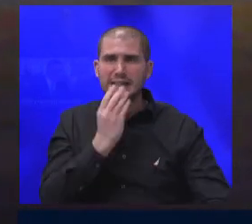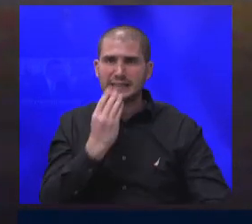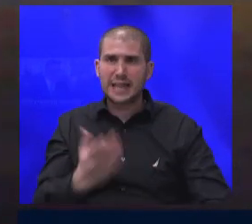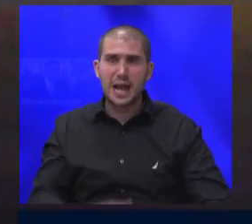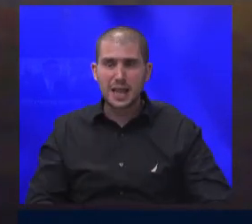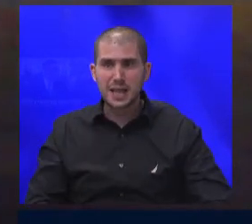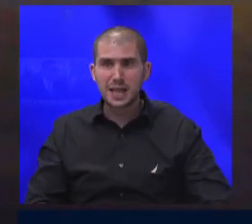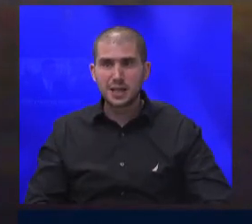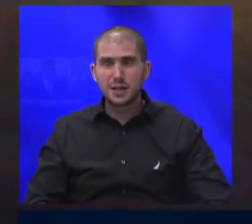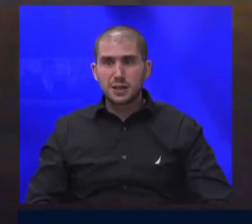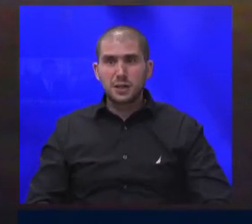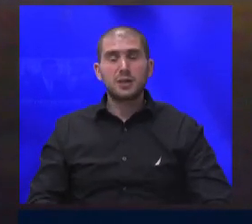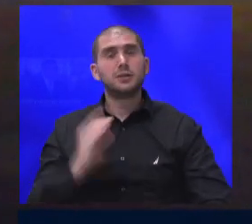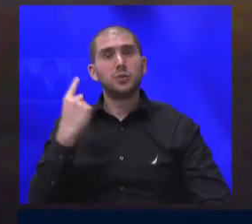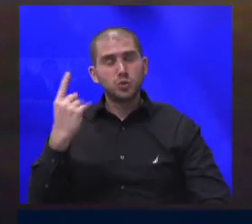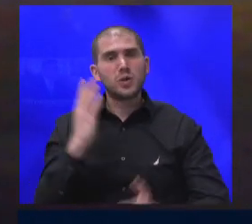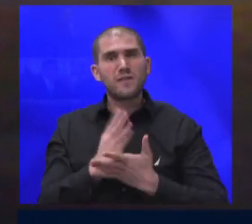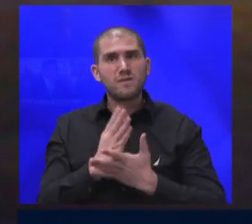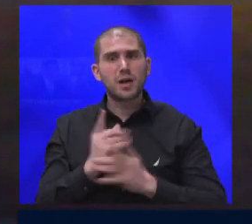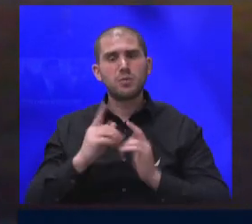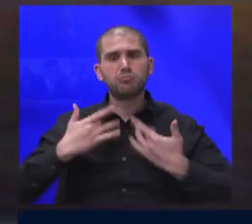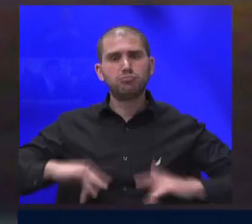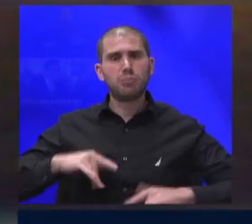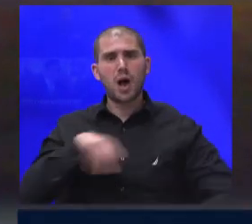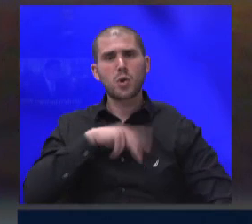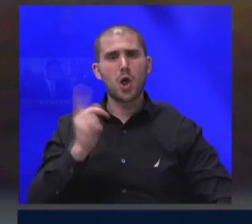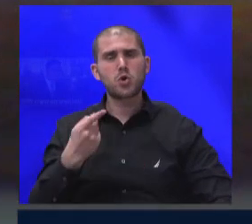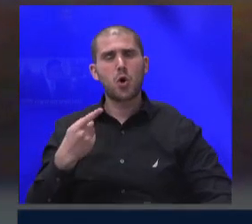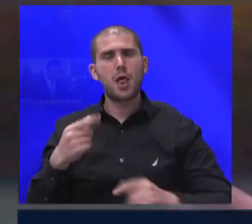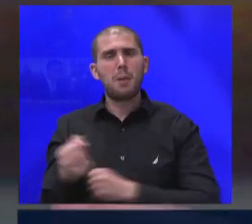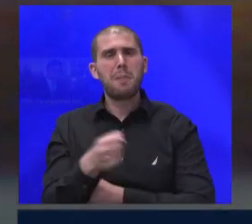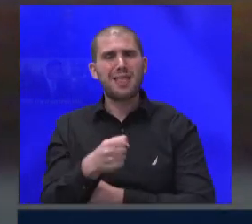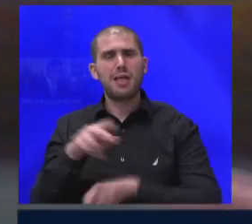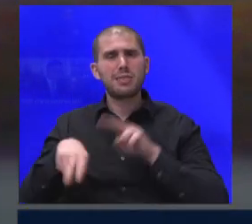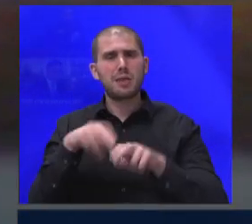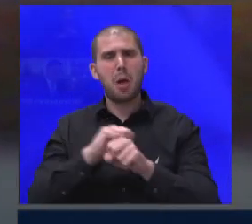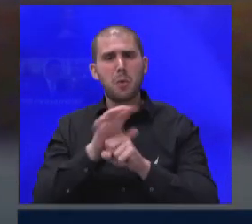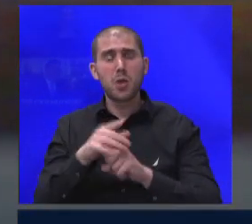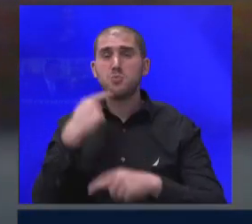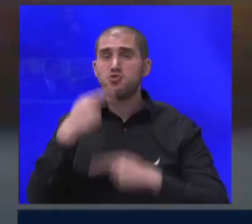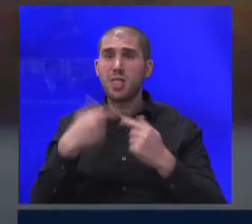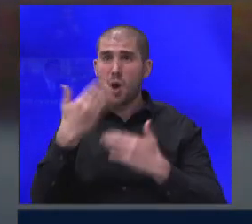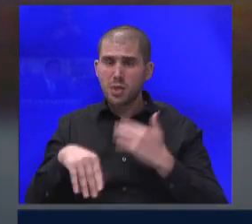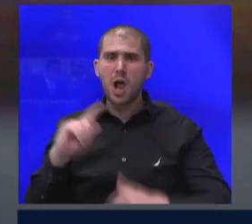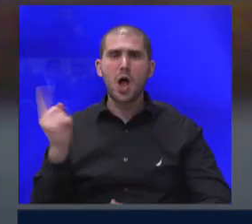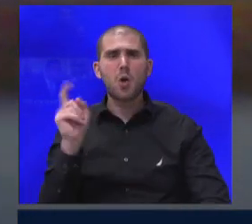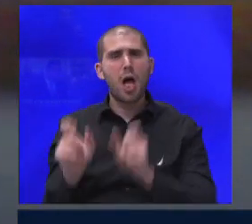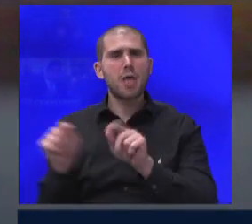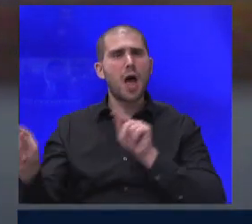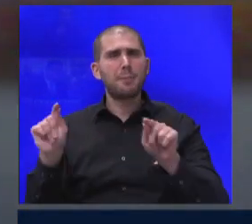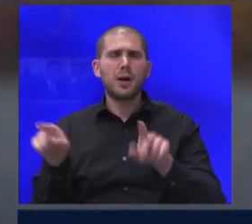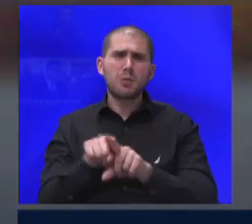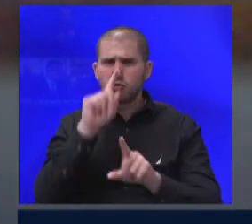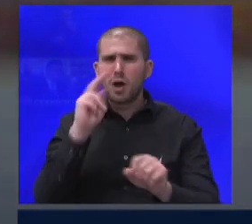שהוא מגלגל את האחריות על כל מחדלי הטיפול בקורונה בשנה האחרונה, על כל אדם אפשרי, כמו שהוא רגיל לגלגל אחריות בכל